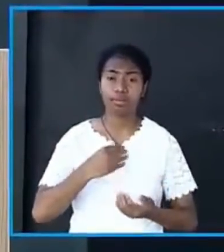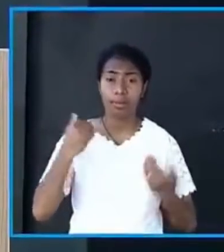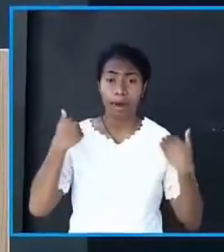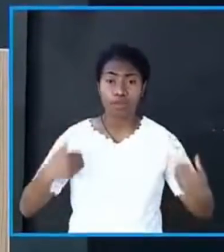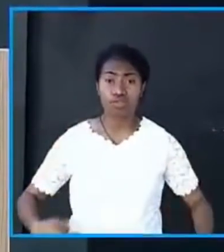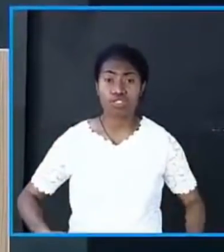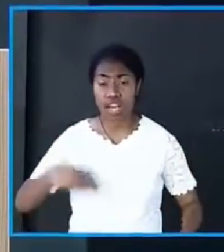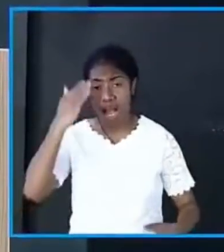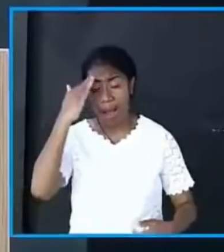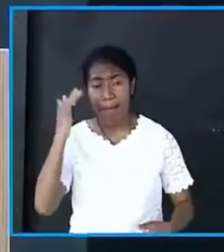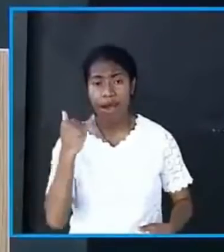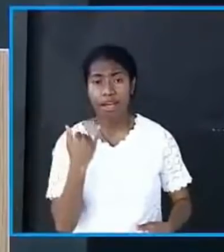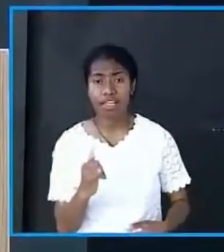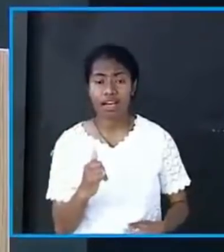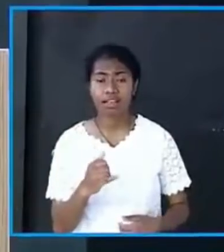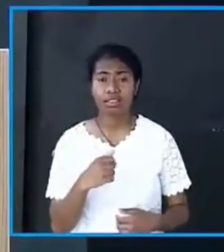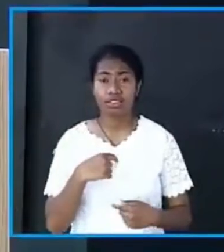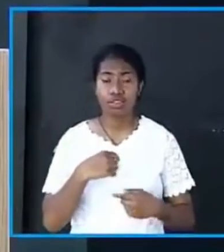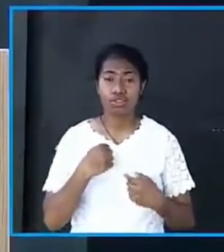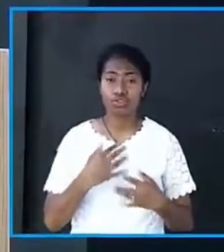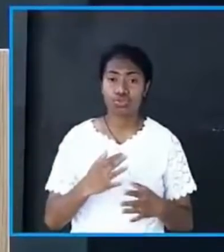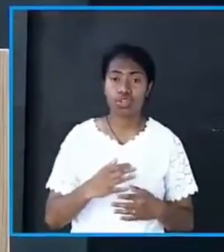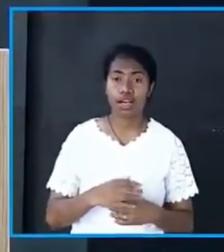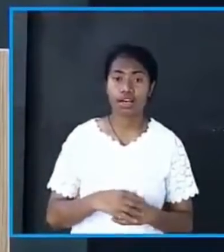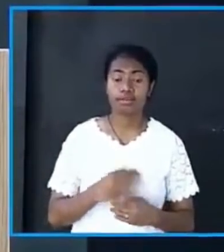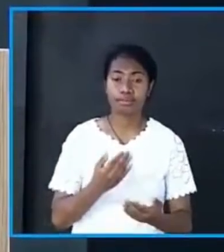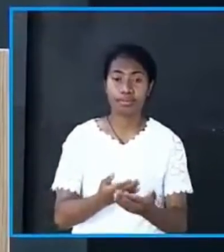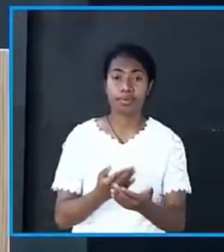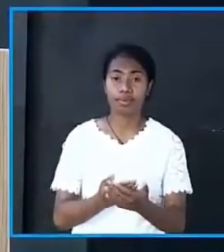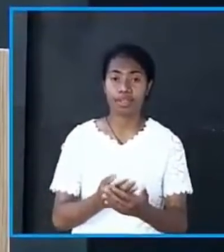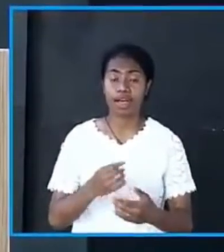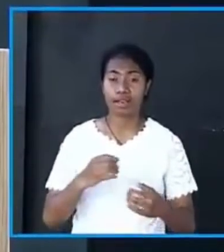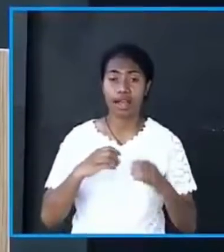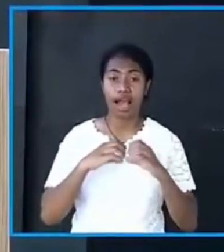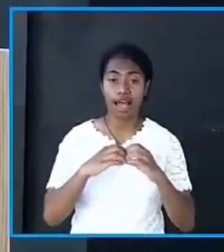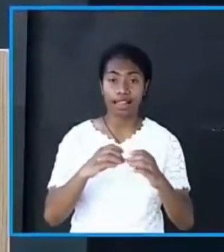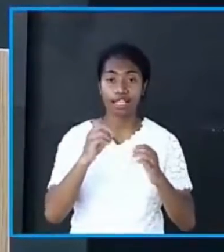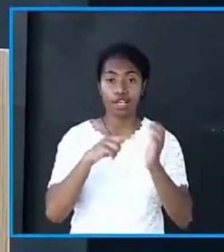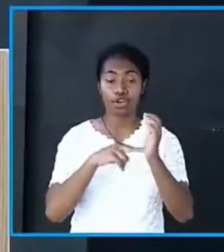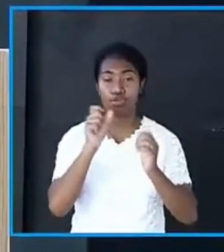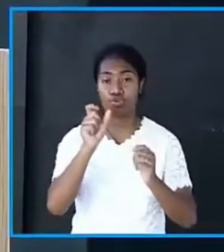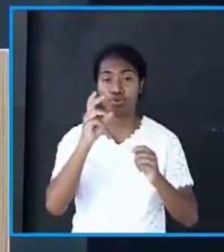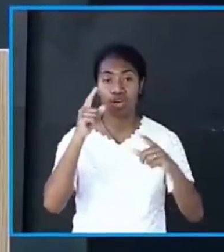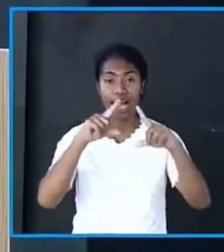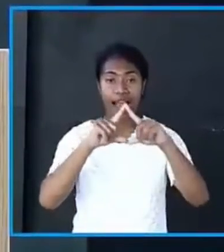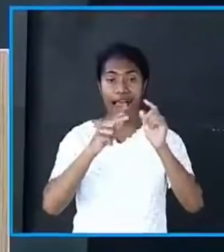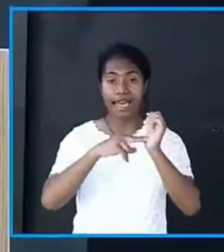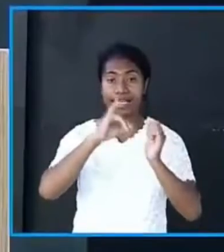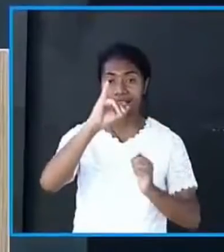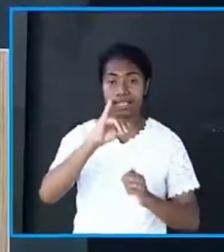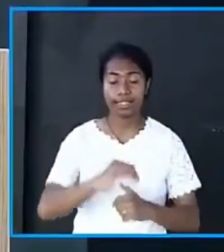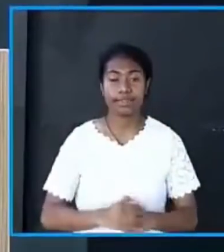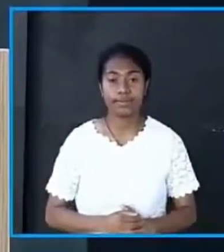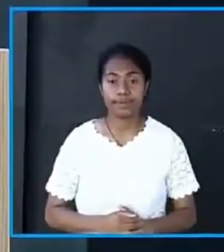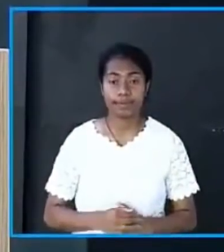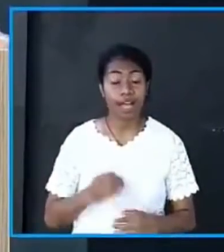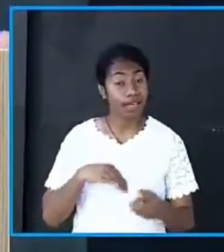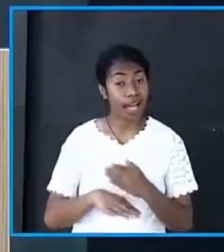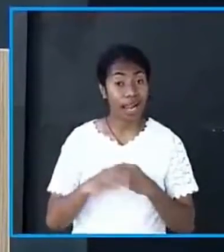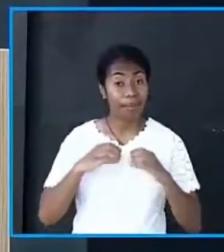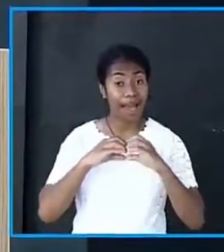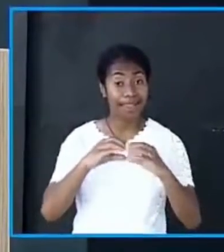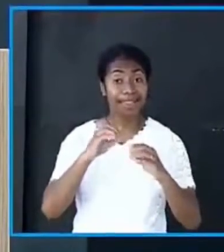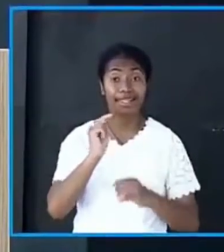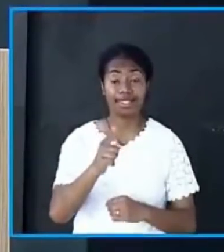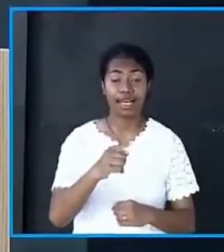apa yang disebut sebagai Hai hati nurani dalam hatinya